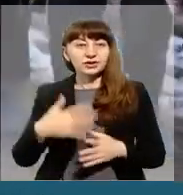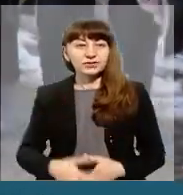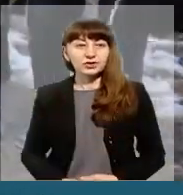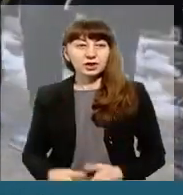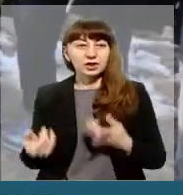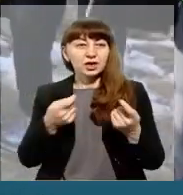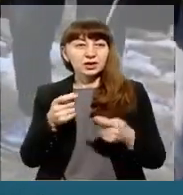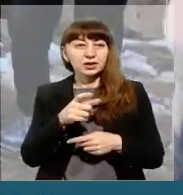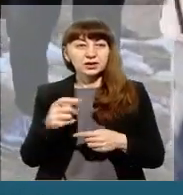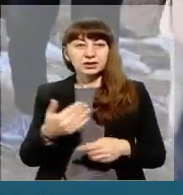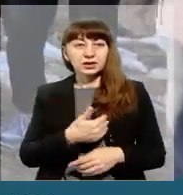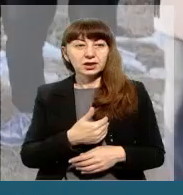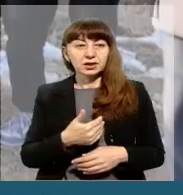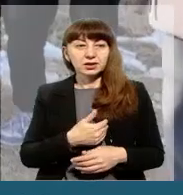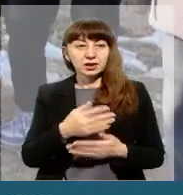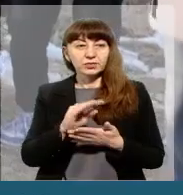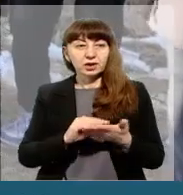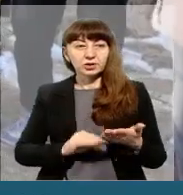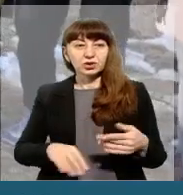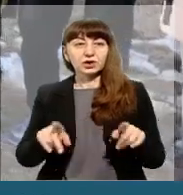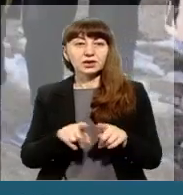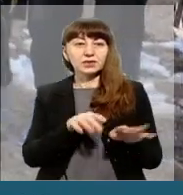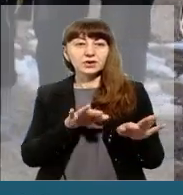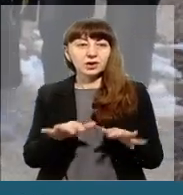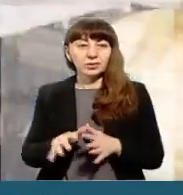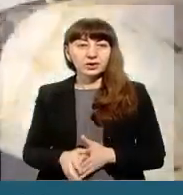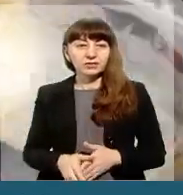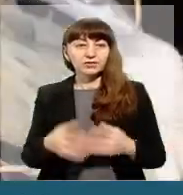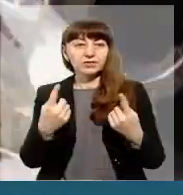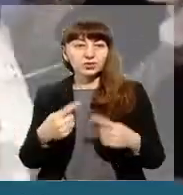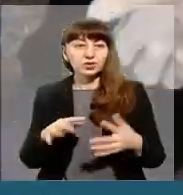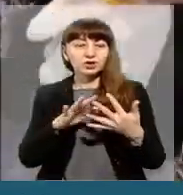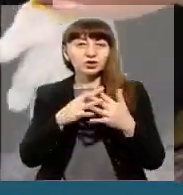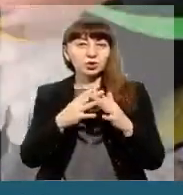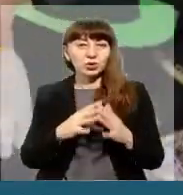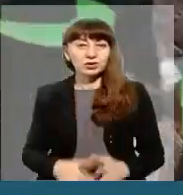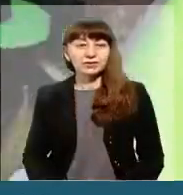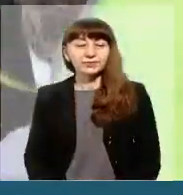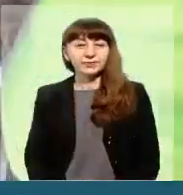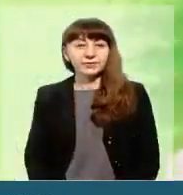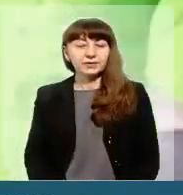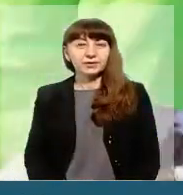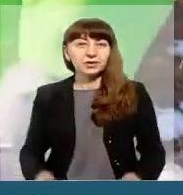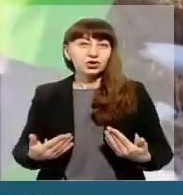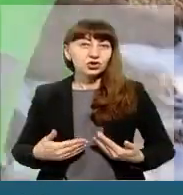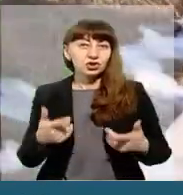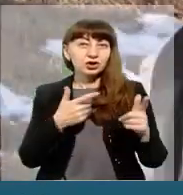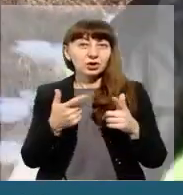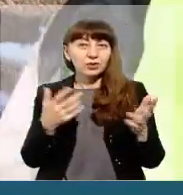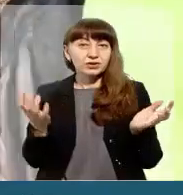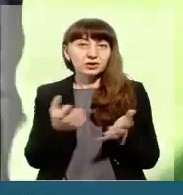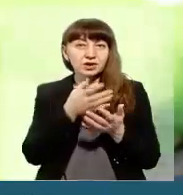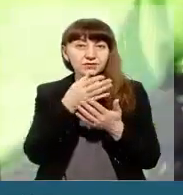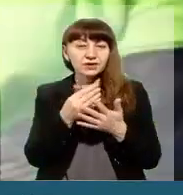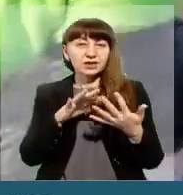Ұйымдастырушылар осындай шараларды өзге елді мекендерде де жалғастыруды көздеп отыр. Тұрғындар өз ауылының қамын ойлап, туған жерінің көркеюіне үлес